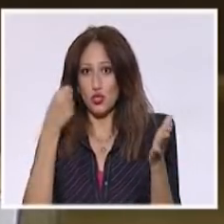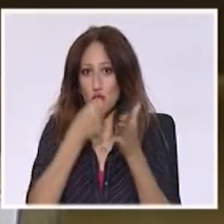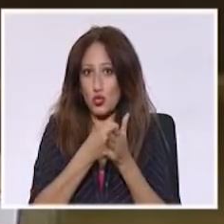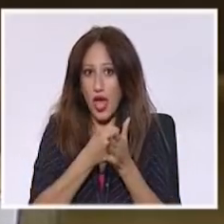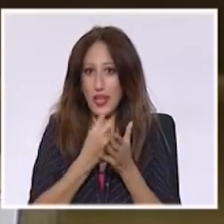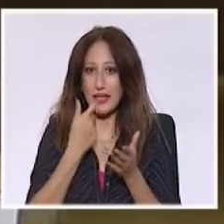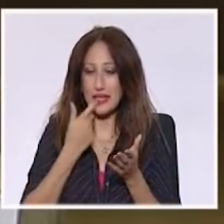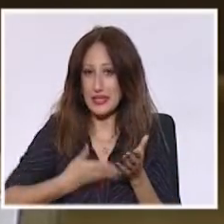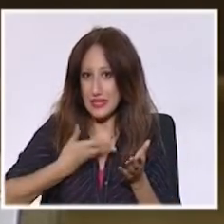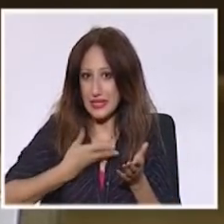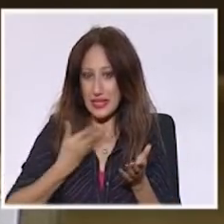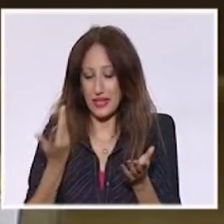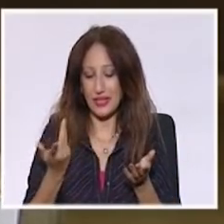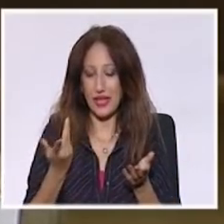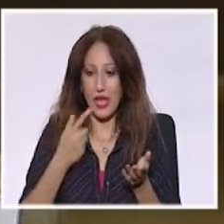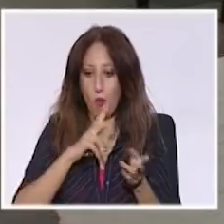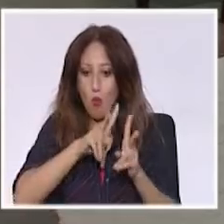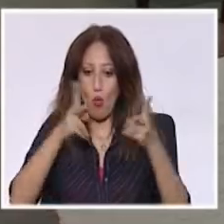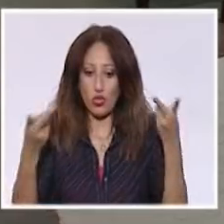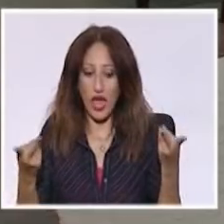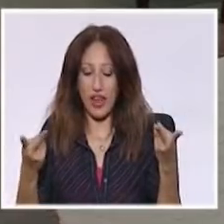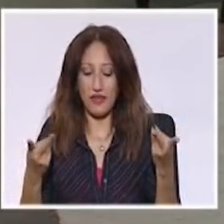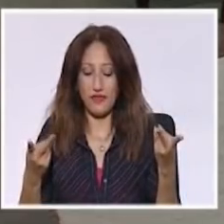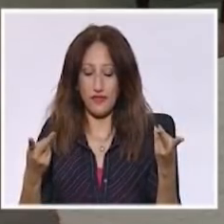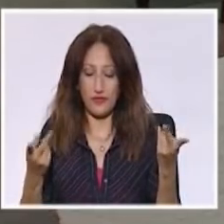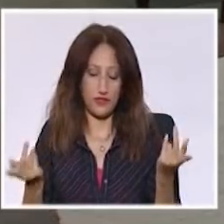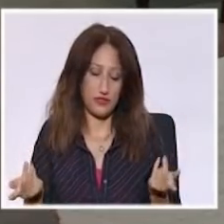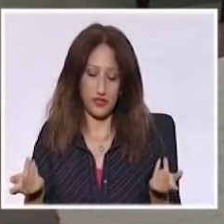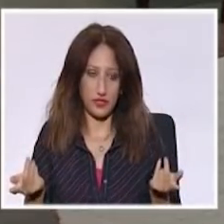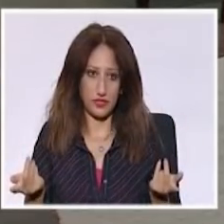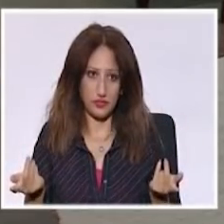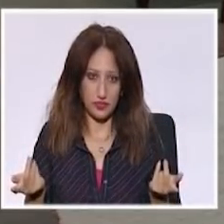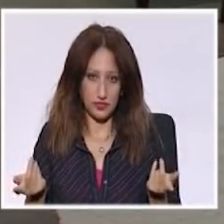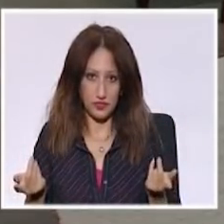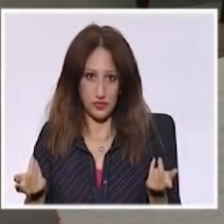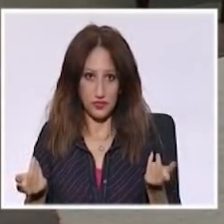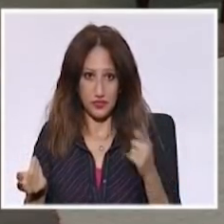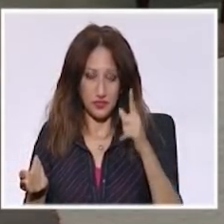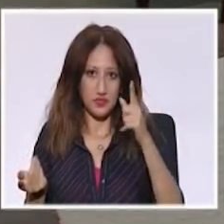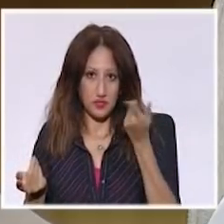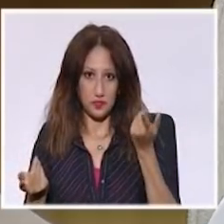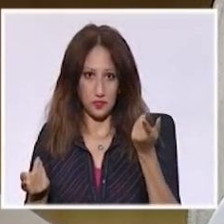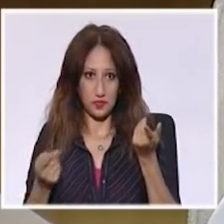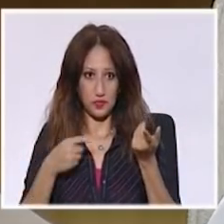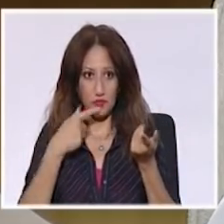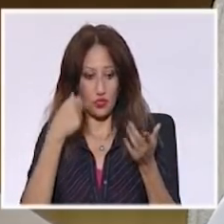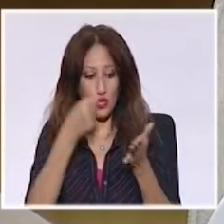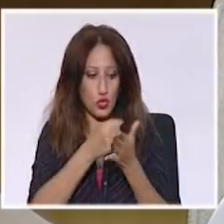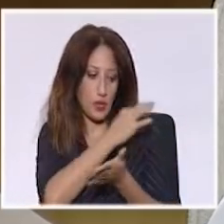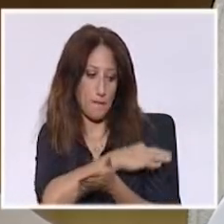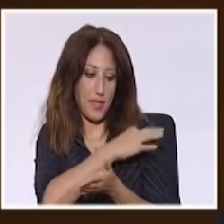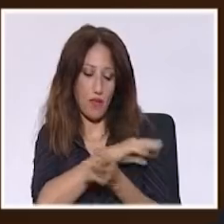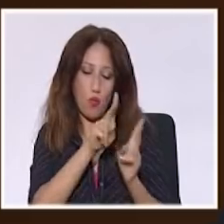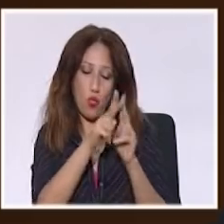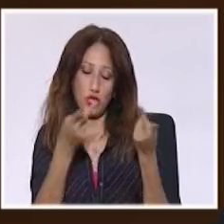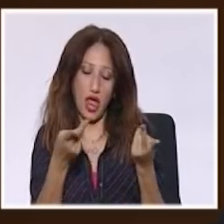السن متقارب، شهر شهرين فرق، ان اللبس اللي الحاجه بتقوله يبقى اللبس اللبس، لان هي الحقيقه الست الفاضله دي